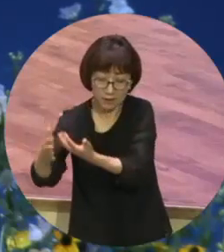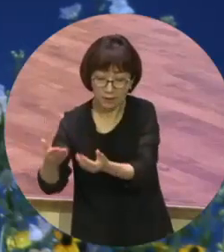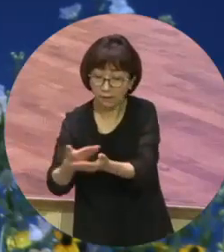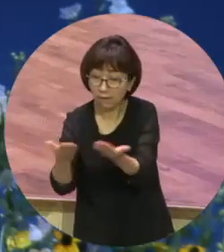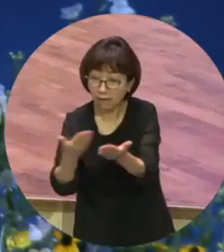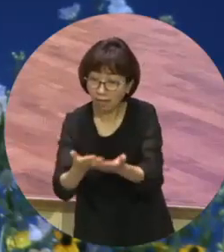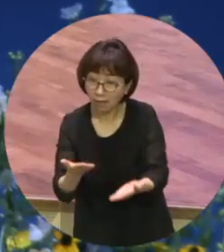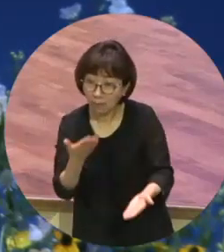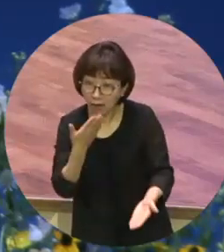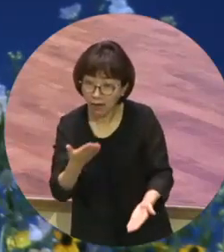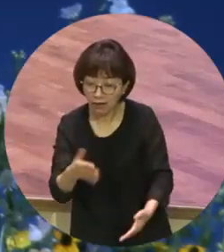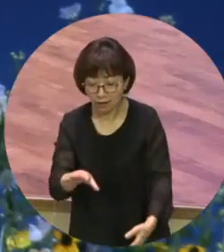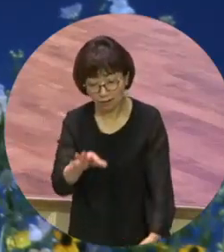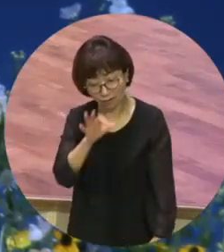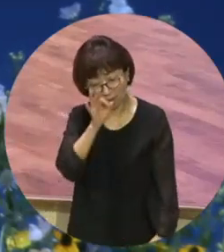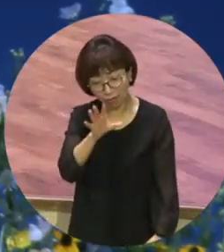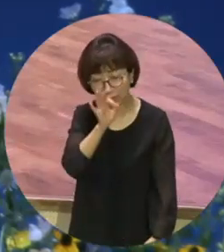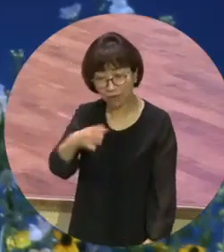라는 푸념이에요.